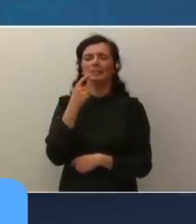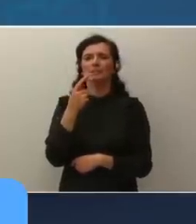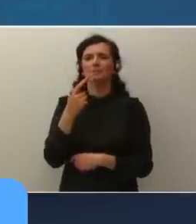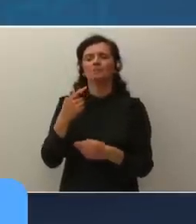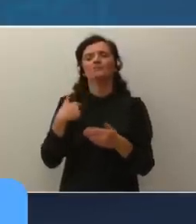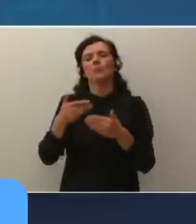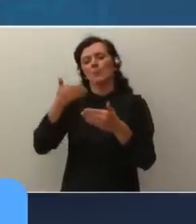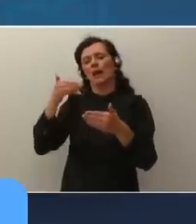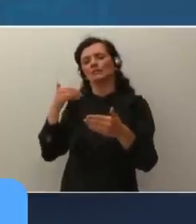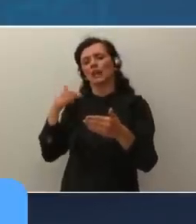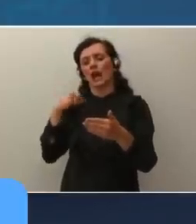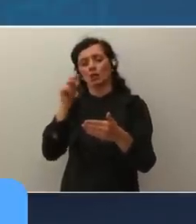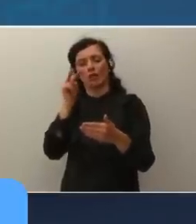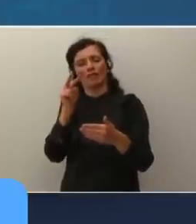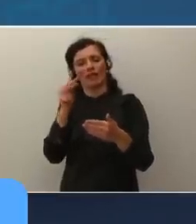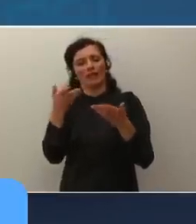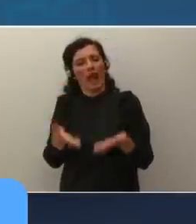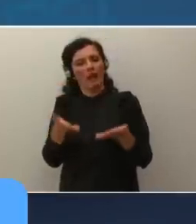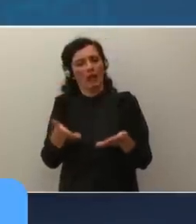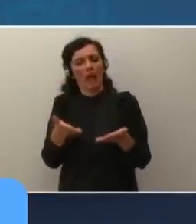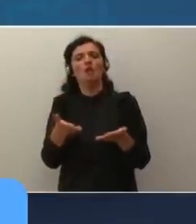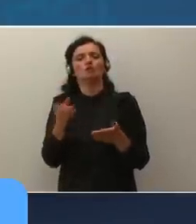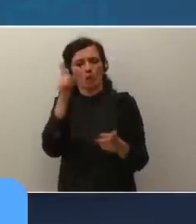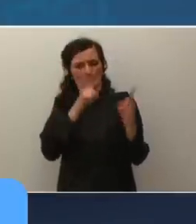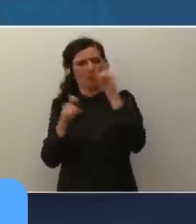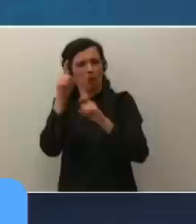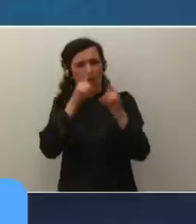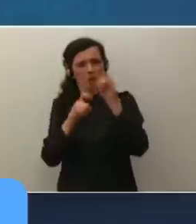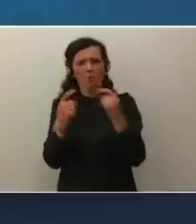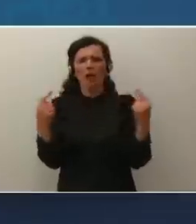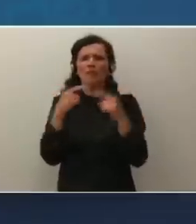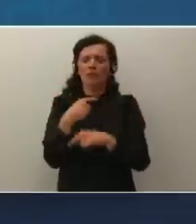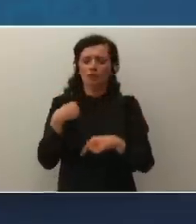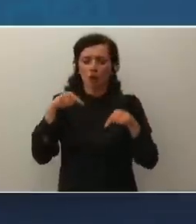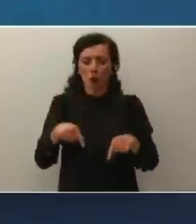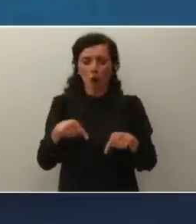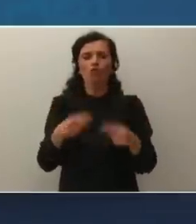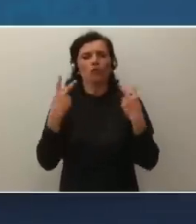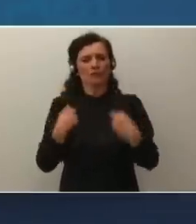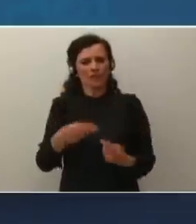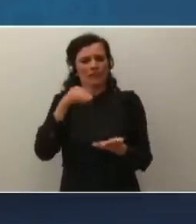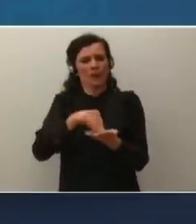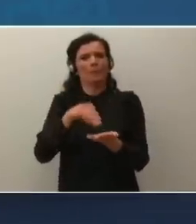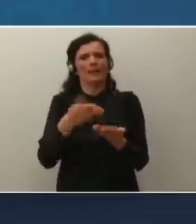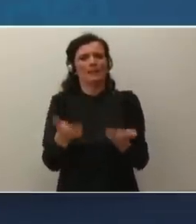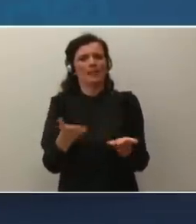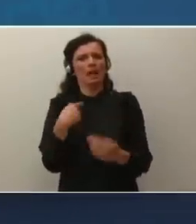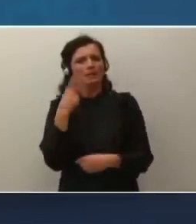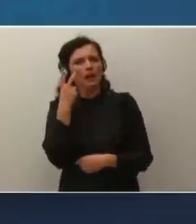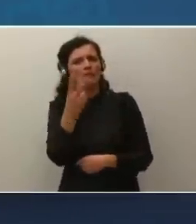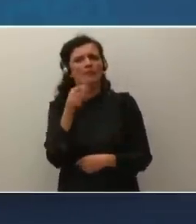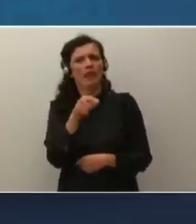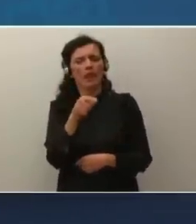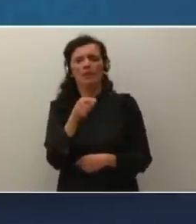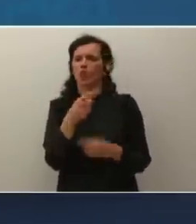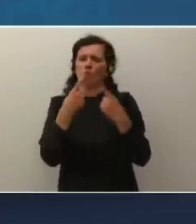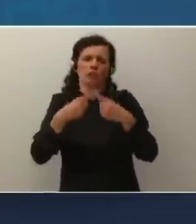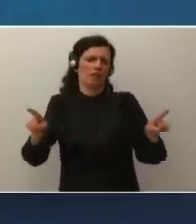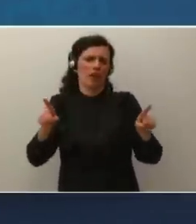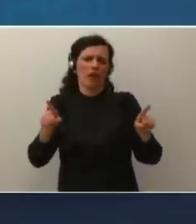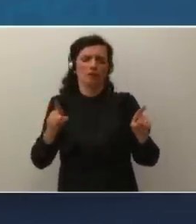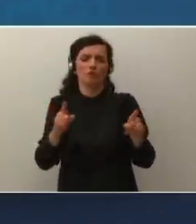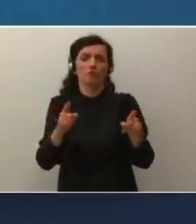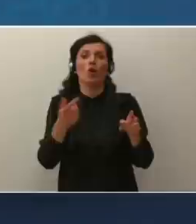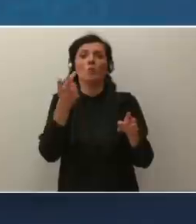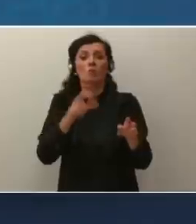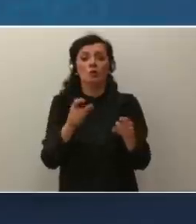sarebbe molto preoccupante. Gli occhi di oggi sono completamente diversi. Prima di tutto perché la pandemia ha giustificato,